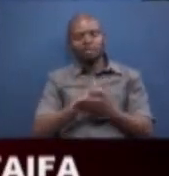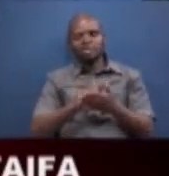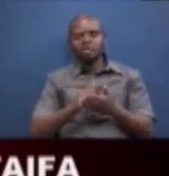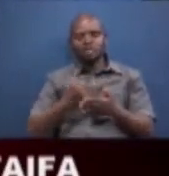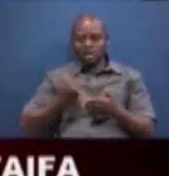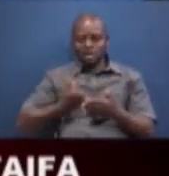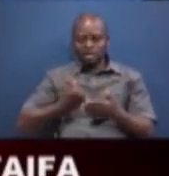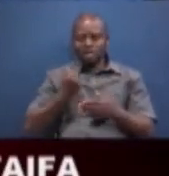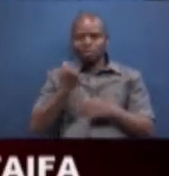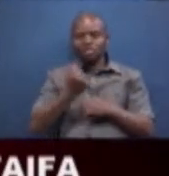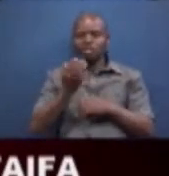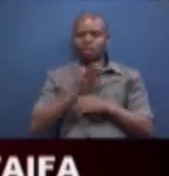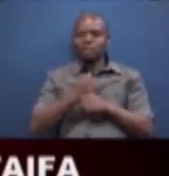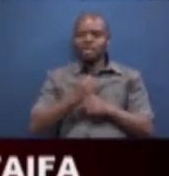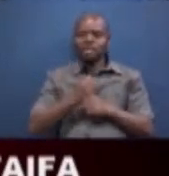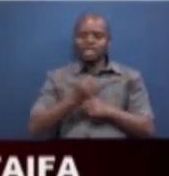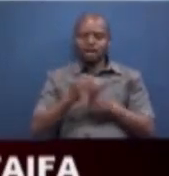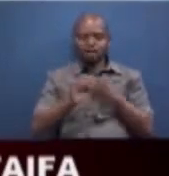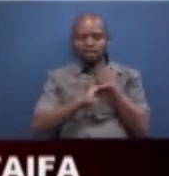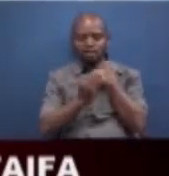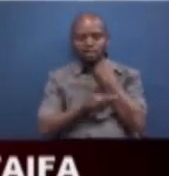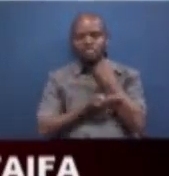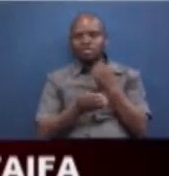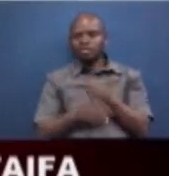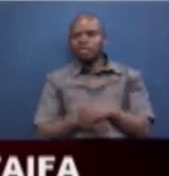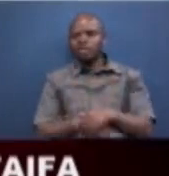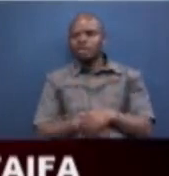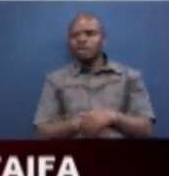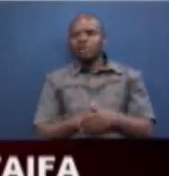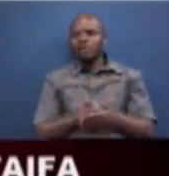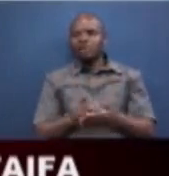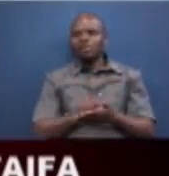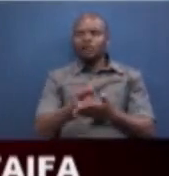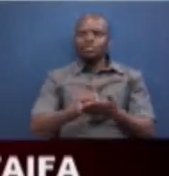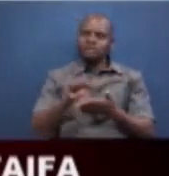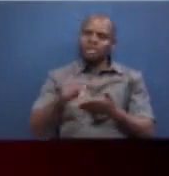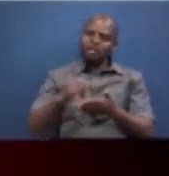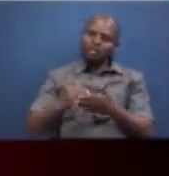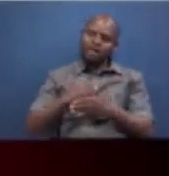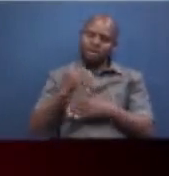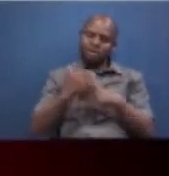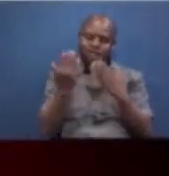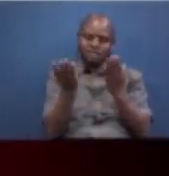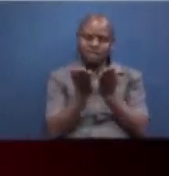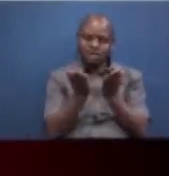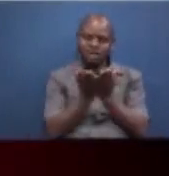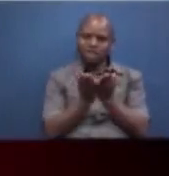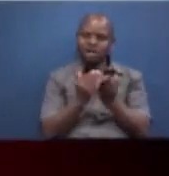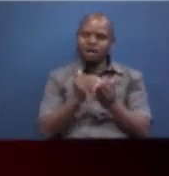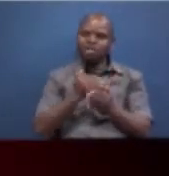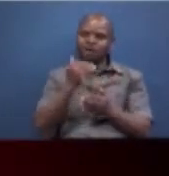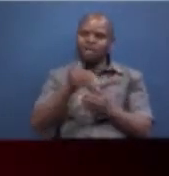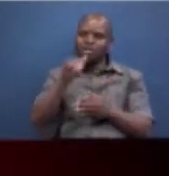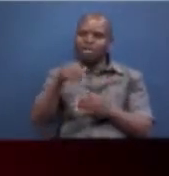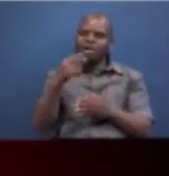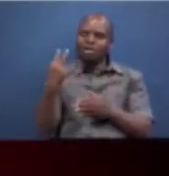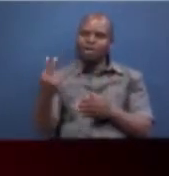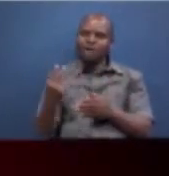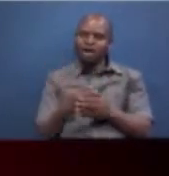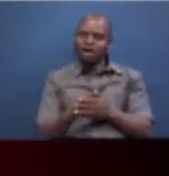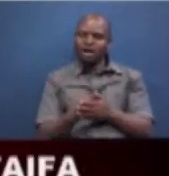wa kike waliopata ujauzito. Wanafunzi hao watarudi mashuleni baada ya miaka